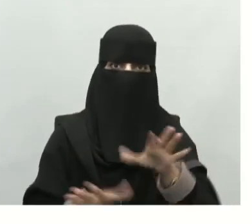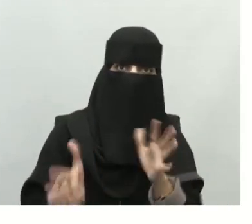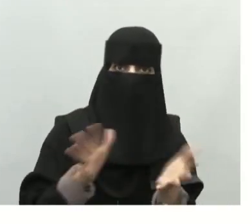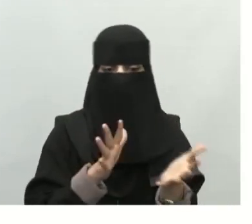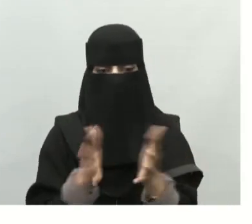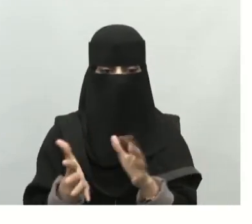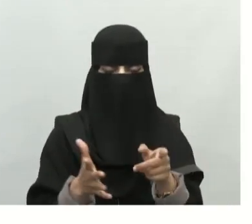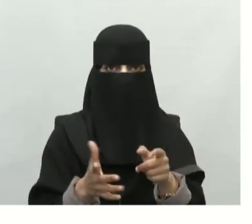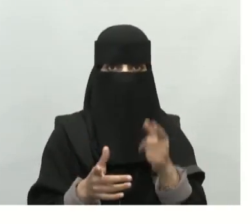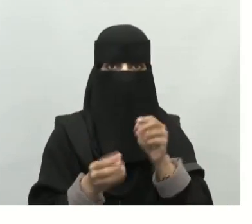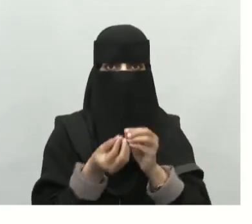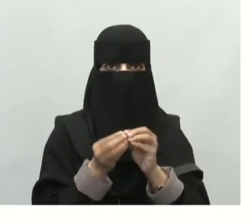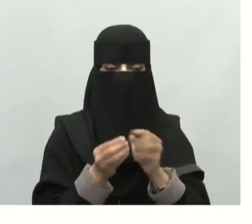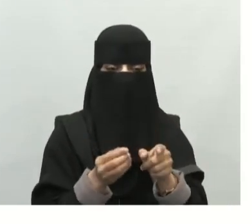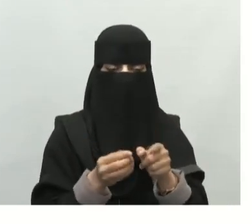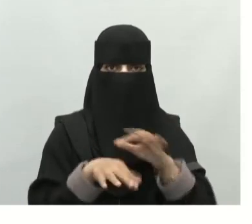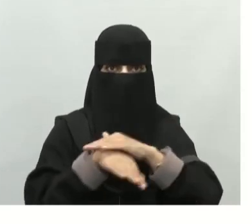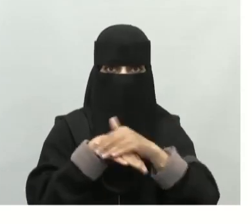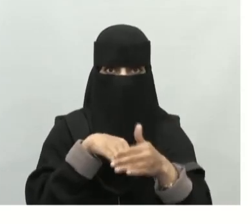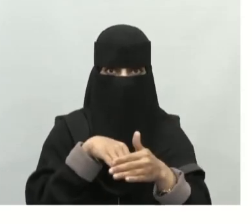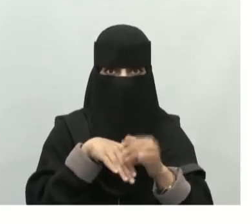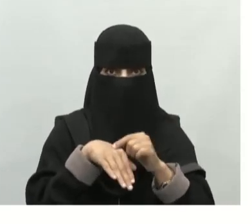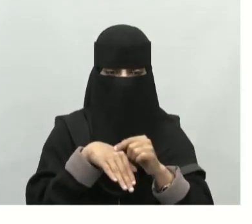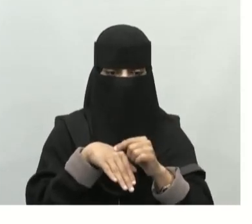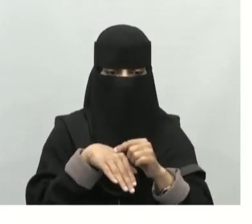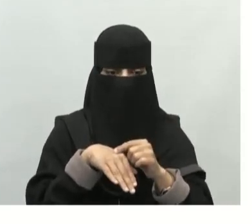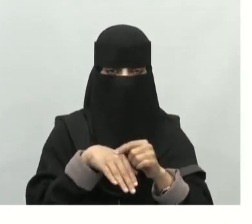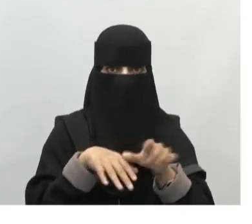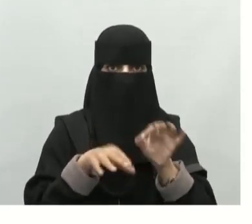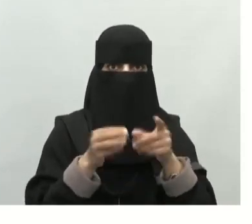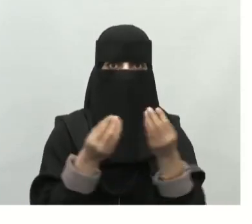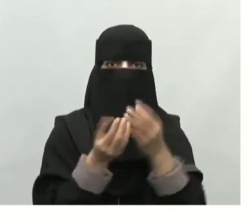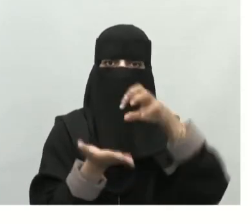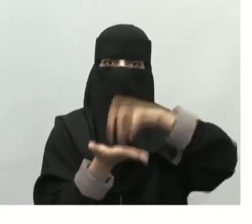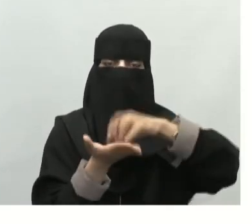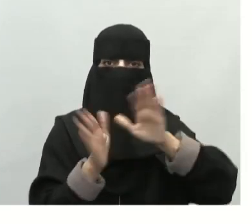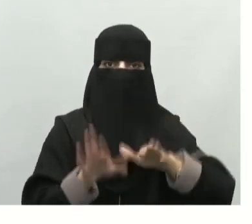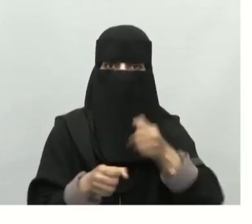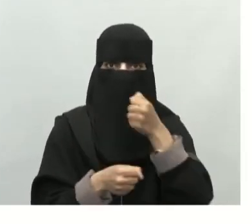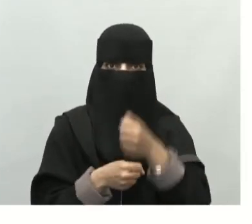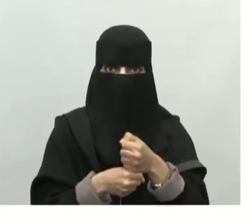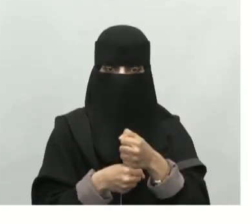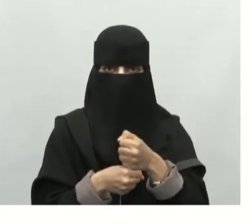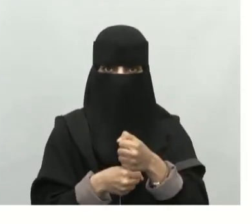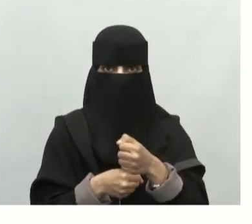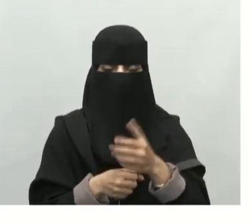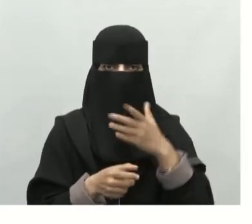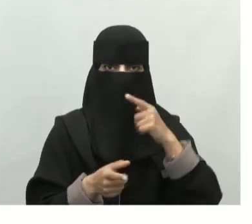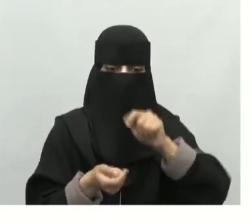احيانا يتغير جلدها حسب المكان اللي تكون فيه